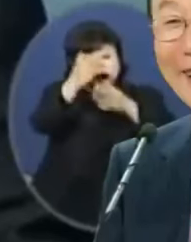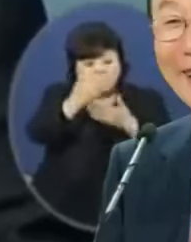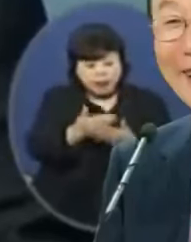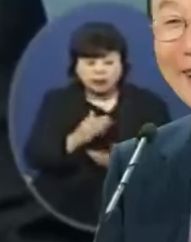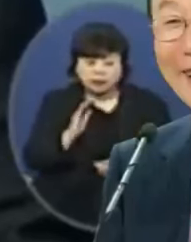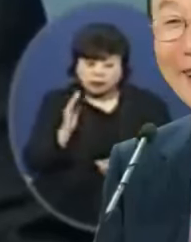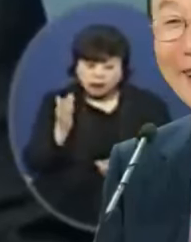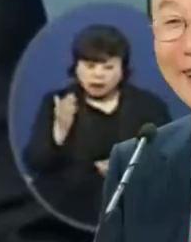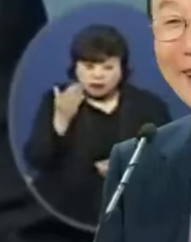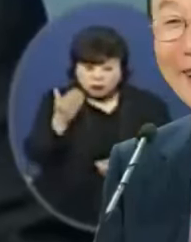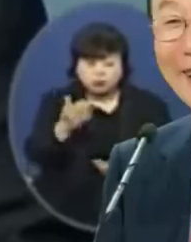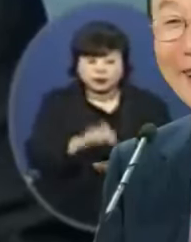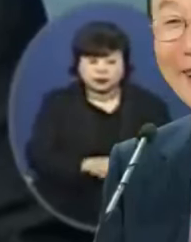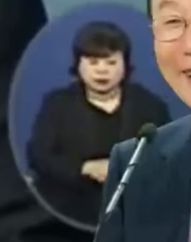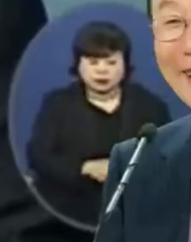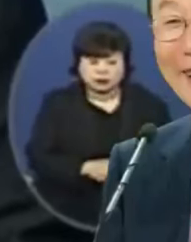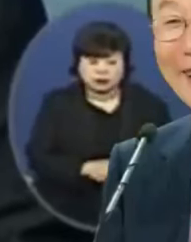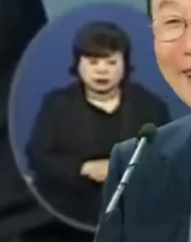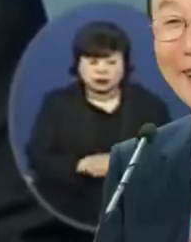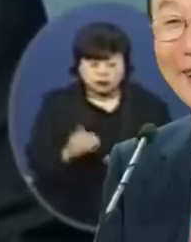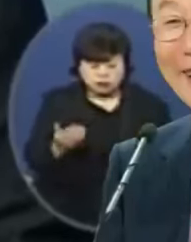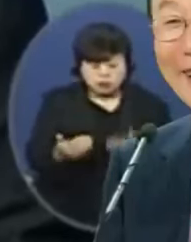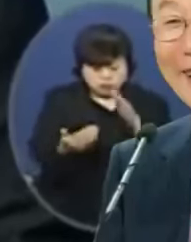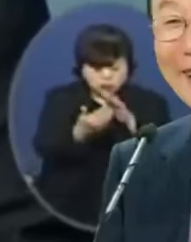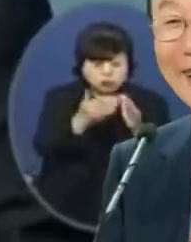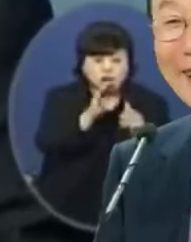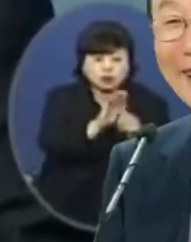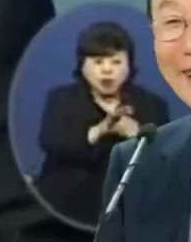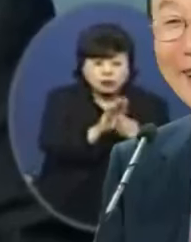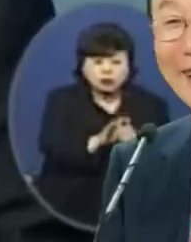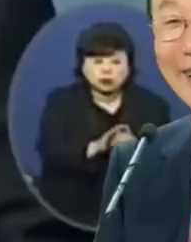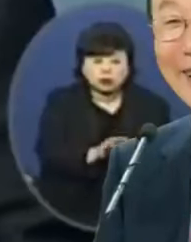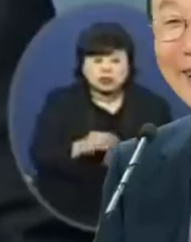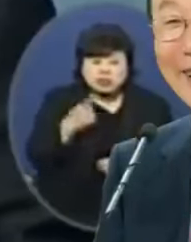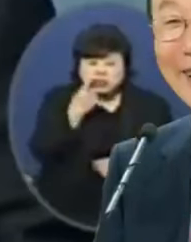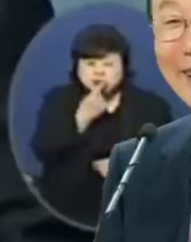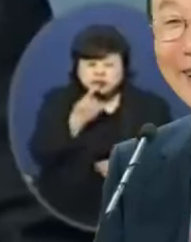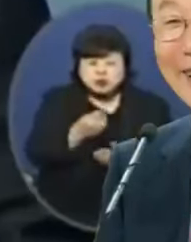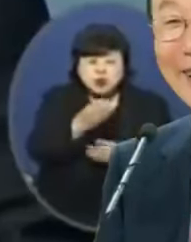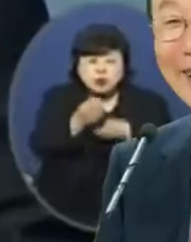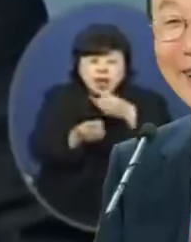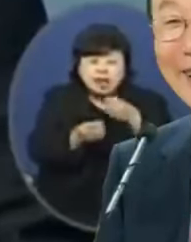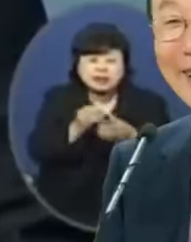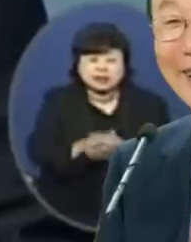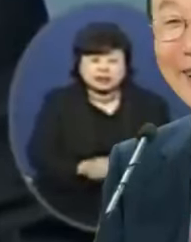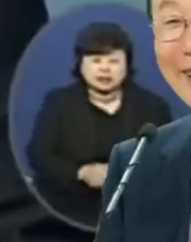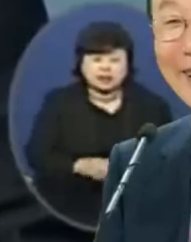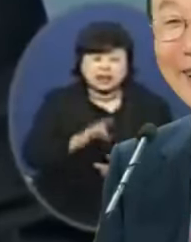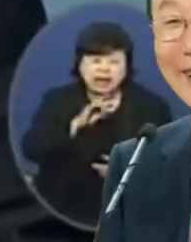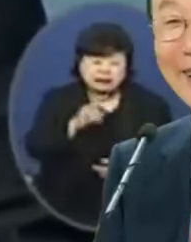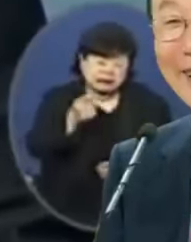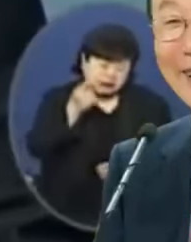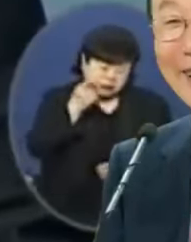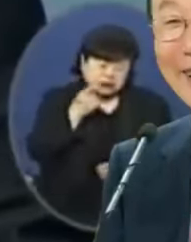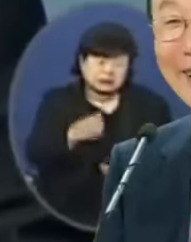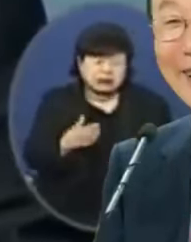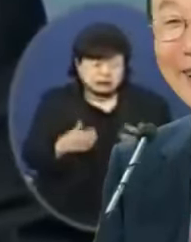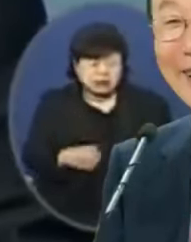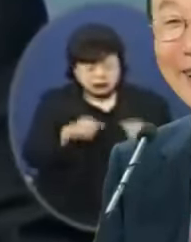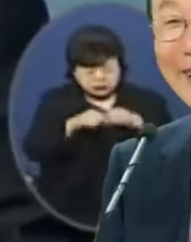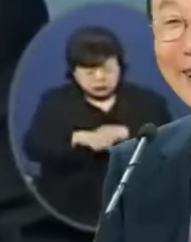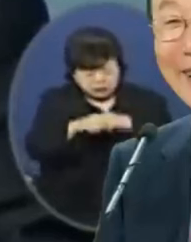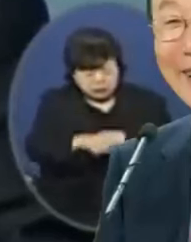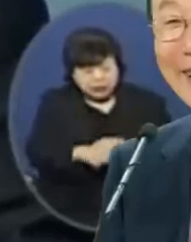받아서 여러분에게 그 일이 이루어지게 하는 것입니다. 그러나 입술의 고백이 부정적이고 파괴적이고